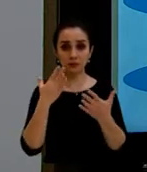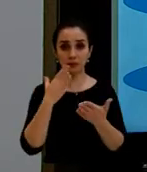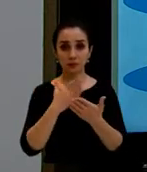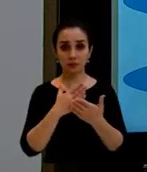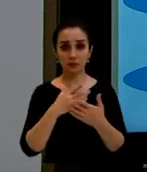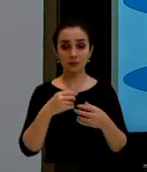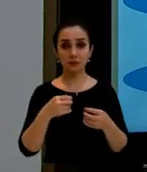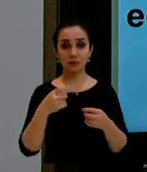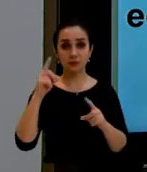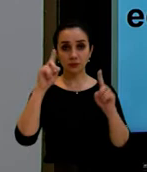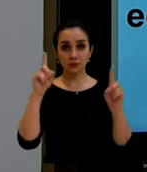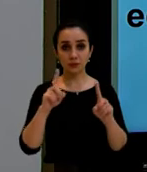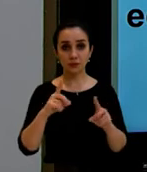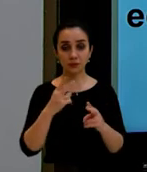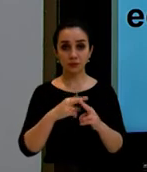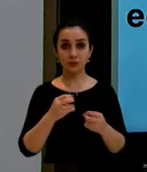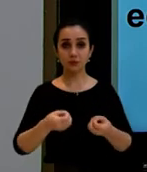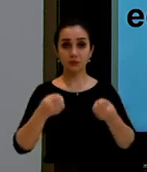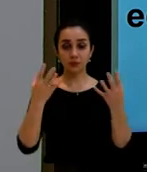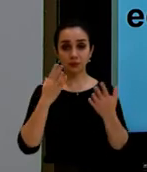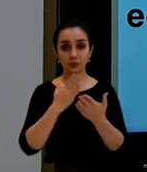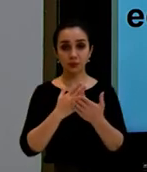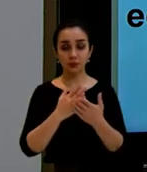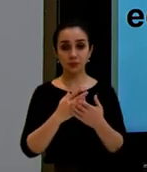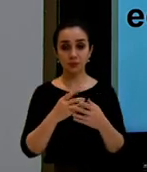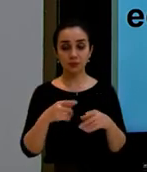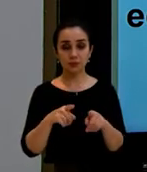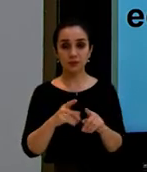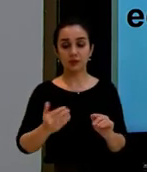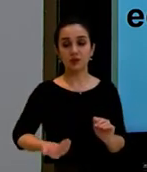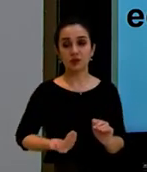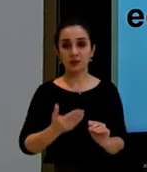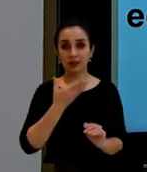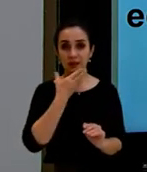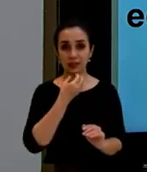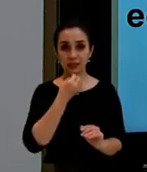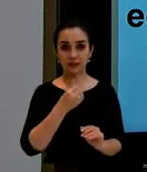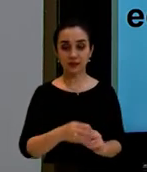ярче, звезда восходит ярче, прям как вот живая, красивая.